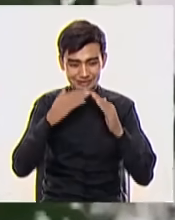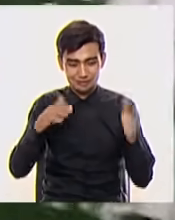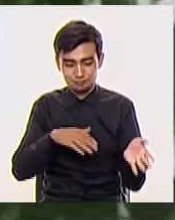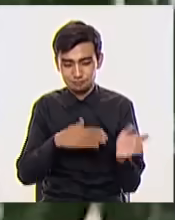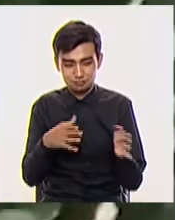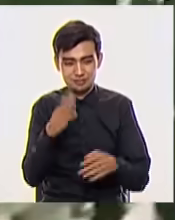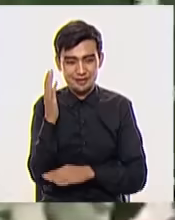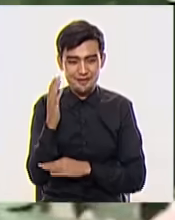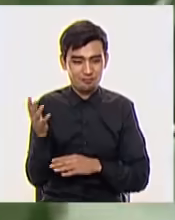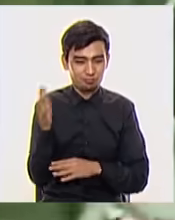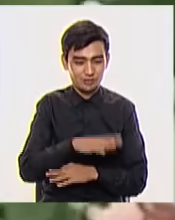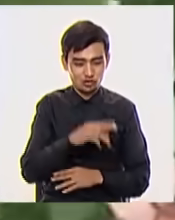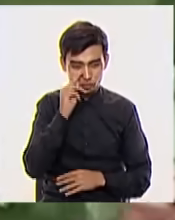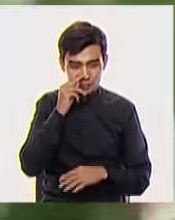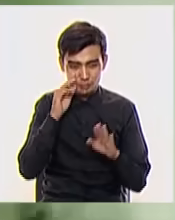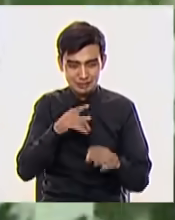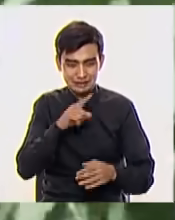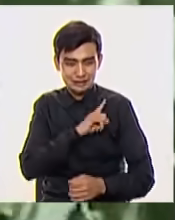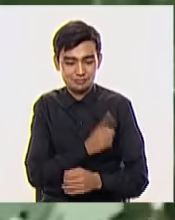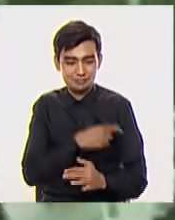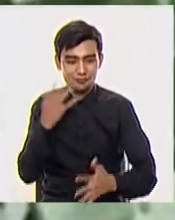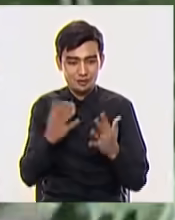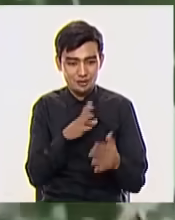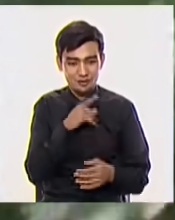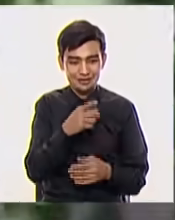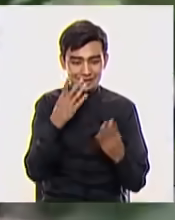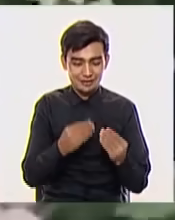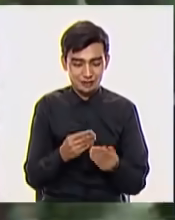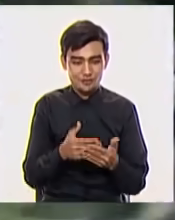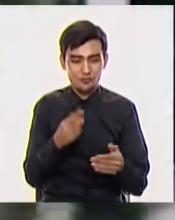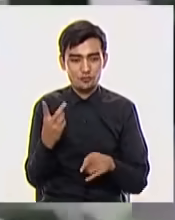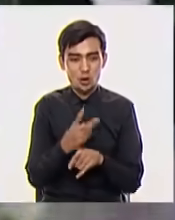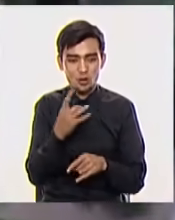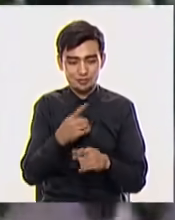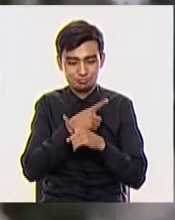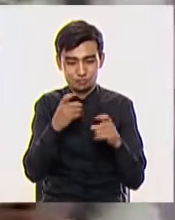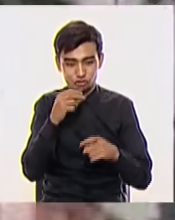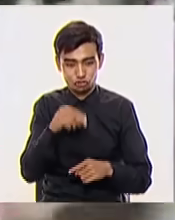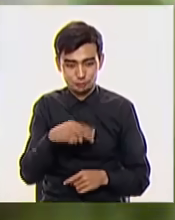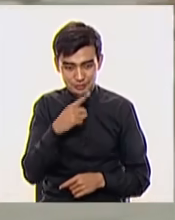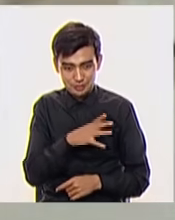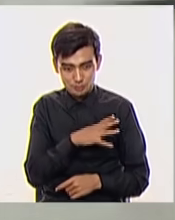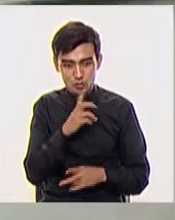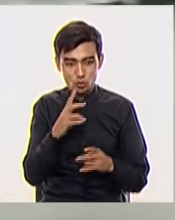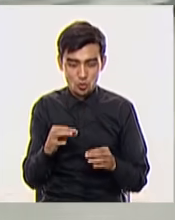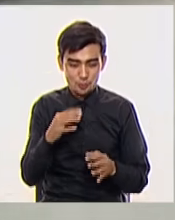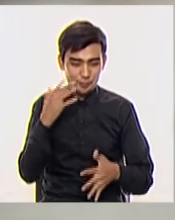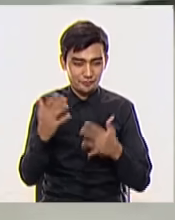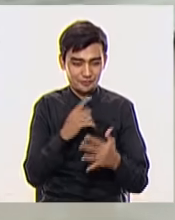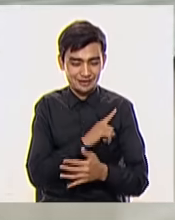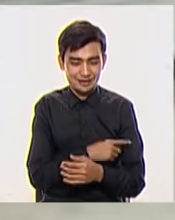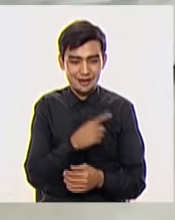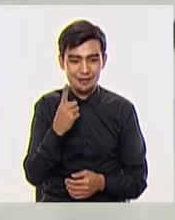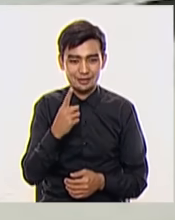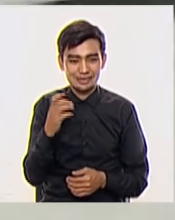тамырымен опырып құлатқан Шымкенттегі қатты жел. Мамандар сол күні Шымкентте екінші рет дауылды ескерту жарияланғанын айтады. Алайда желдің екпіні